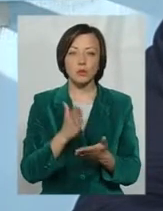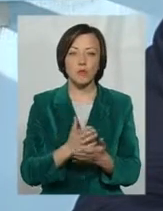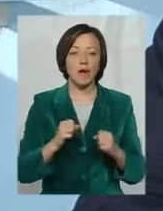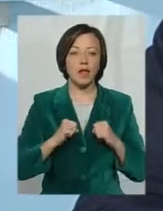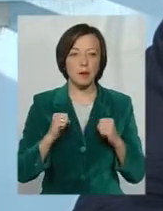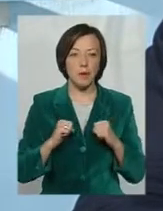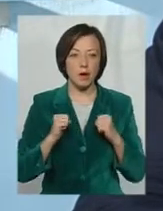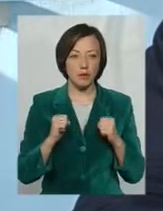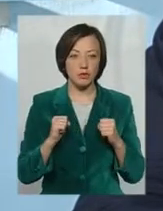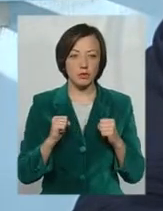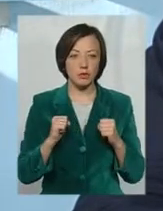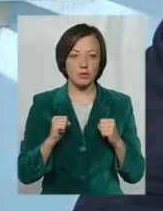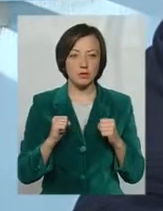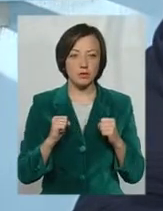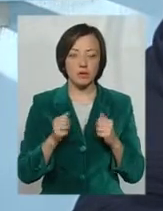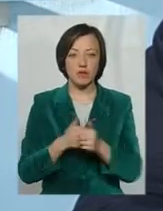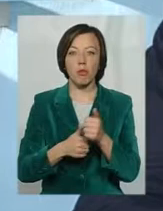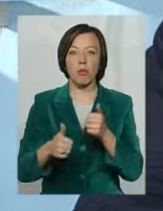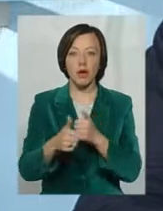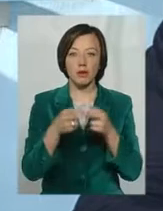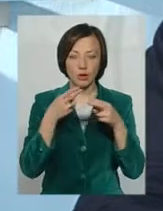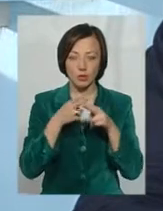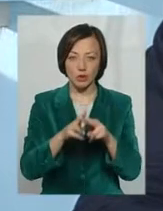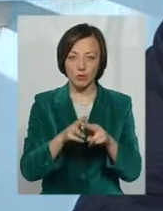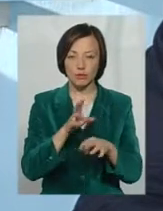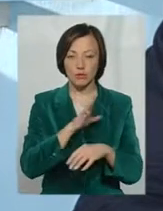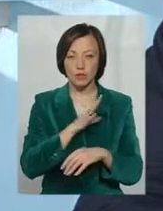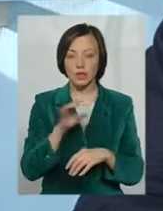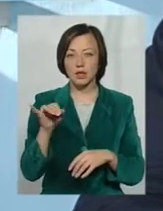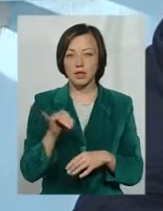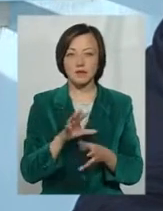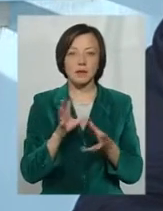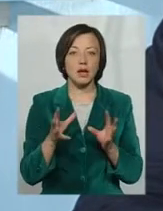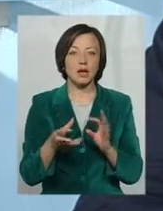намагаємось йти попереду технологічно і взагалі